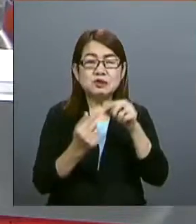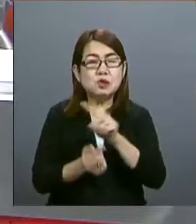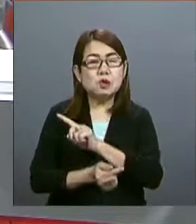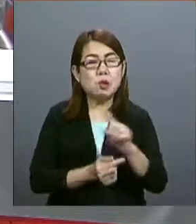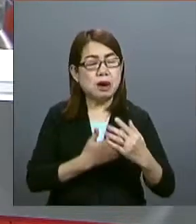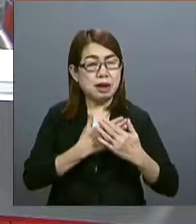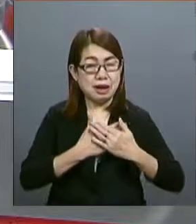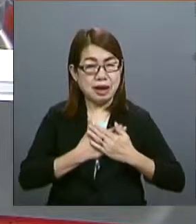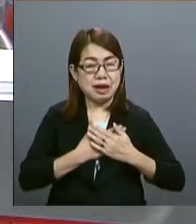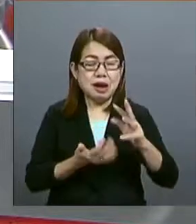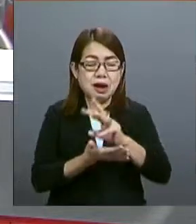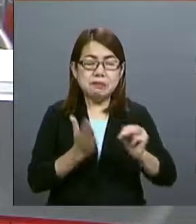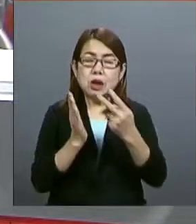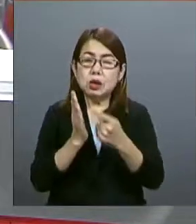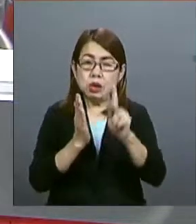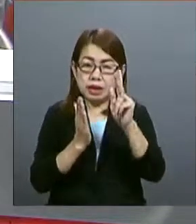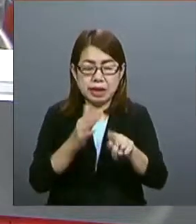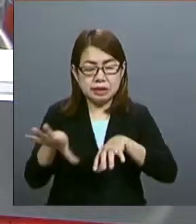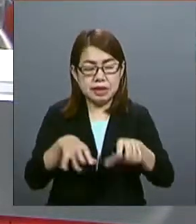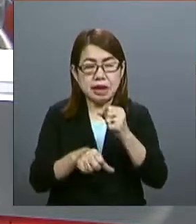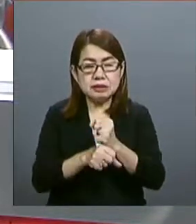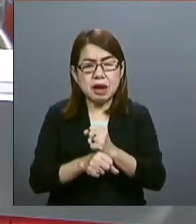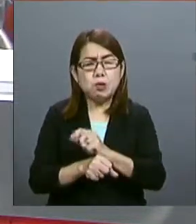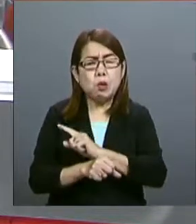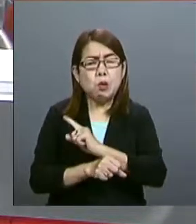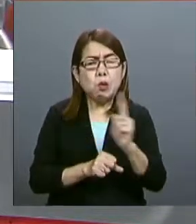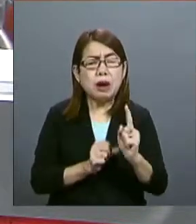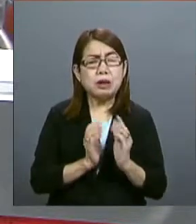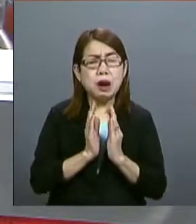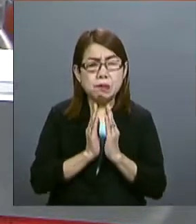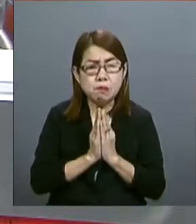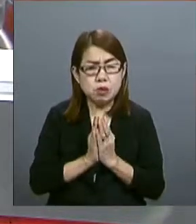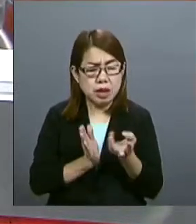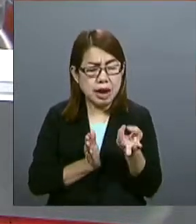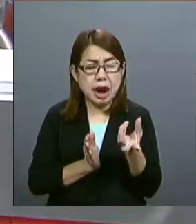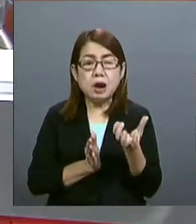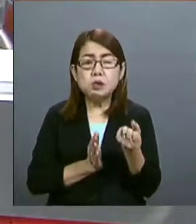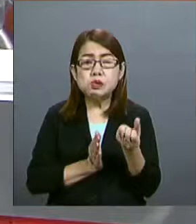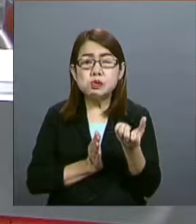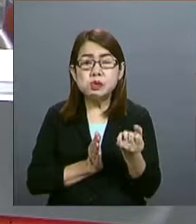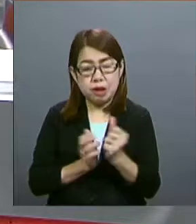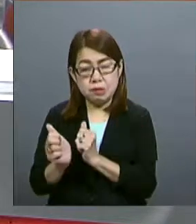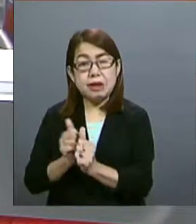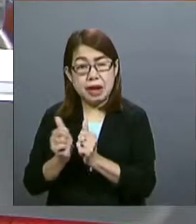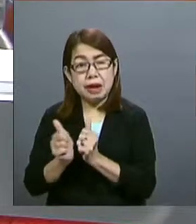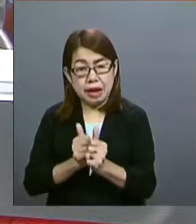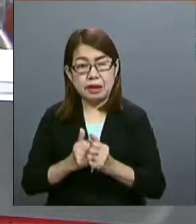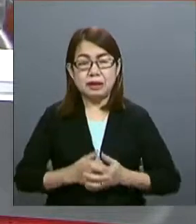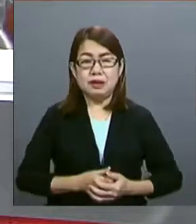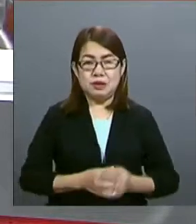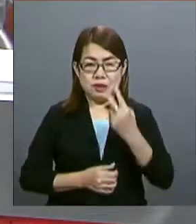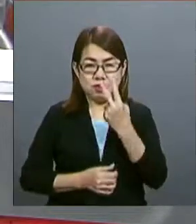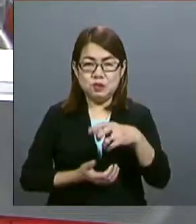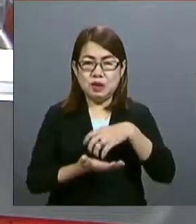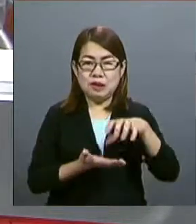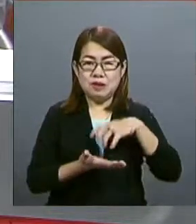ขอนแก่นจึงได้จัดกิจกรรมงานบุญข้าวจี่วาเลนไทน์ค่ะพร้อมกับประกวดข้าวจี่แฟนซีนะคะติดตามเรื่องนี้จะกับเจนสิ